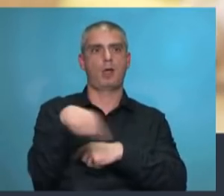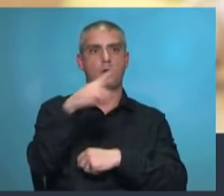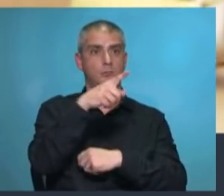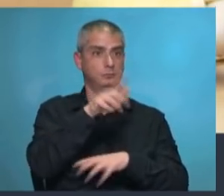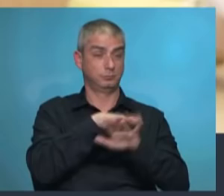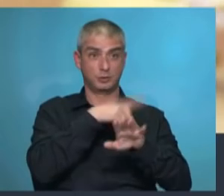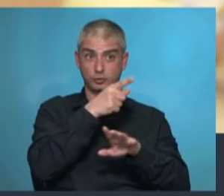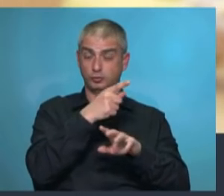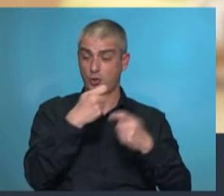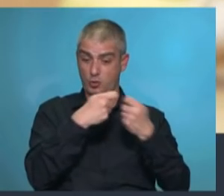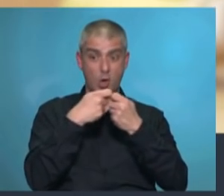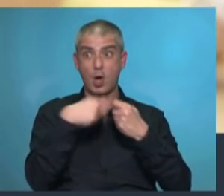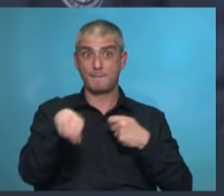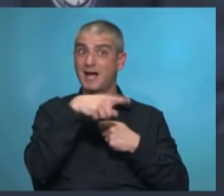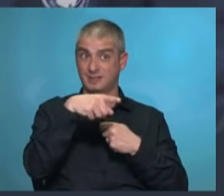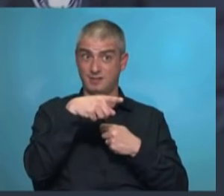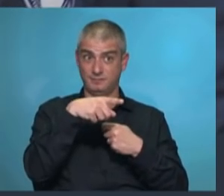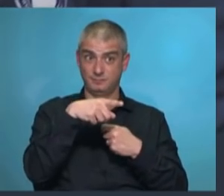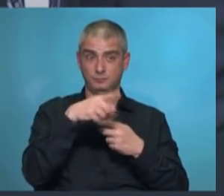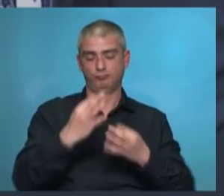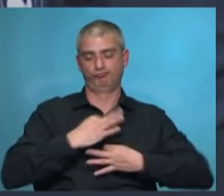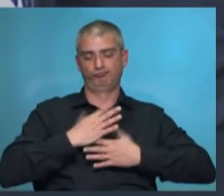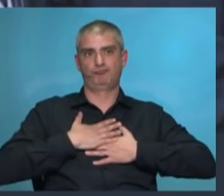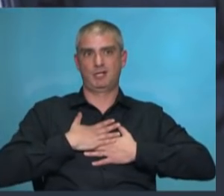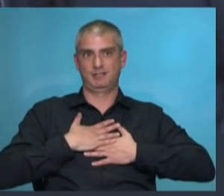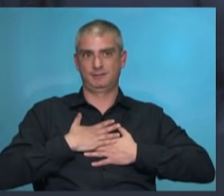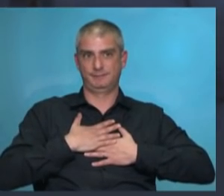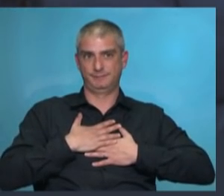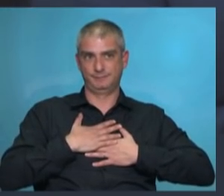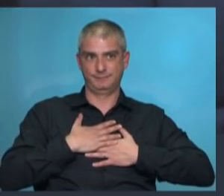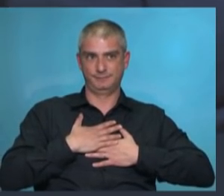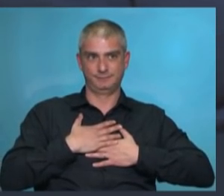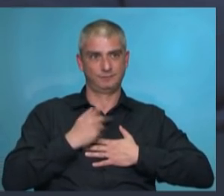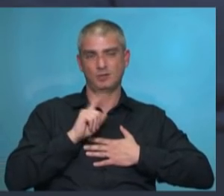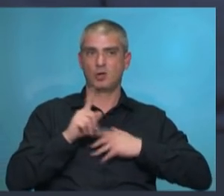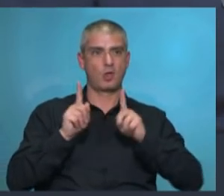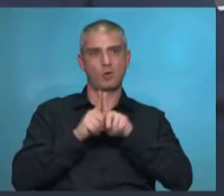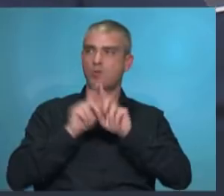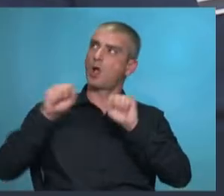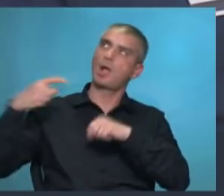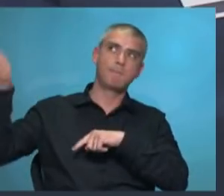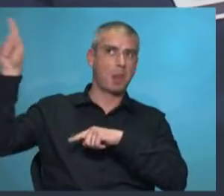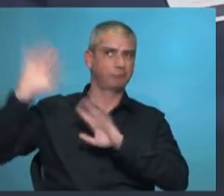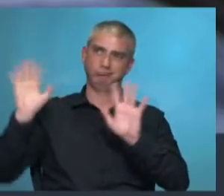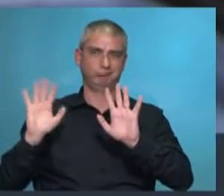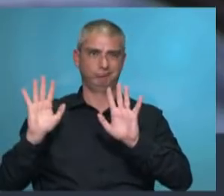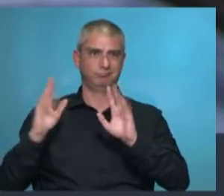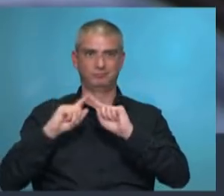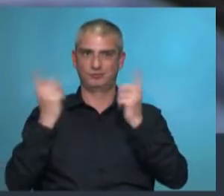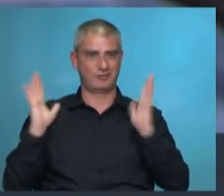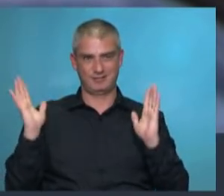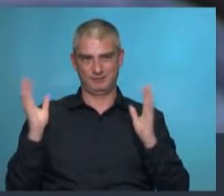מרגישה שהקומפרטיב זה שייך לך, לא כאילו לקבלן או מישהו